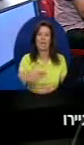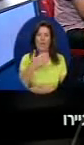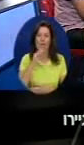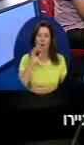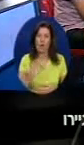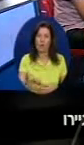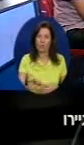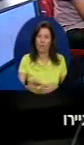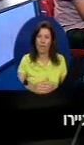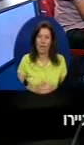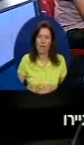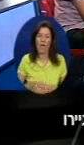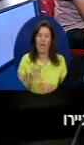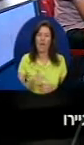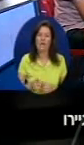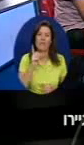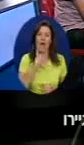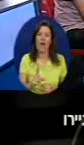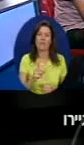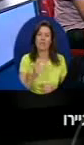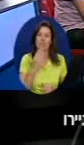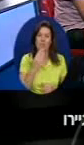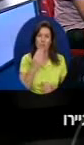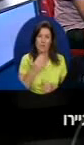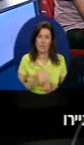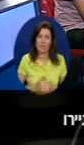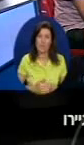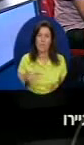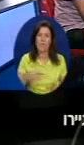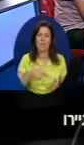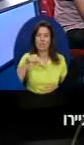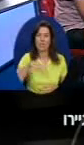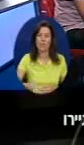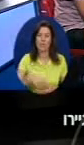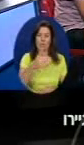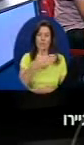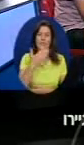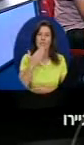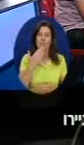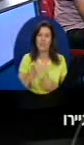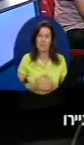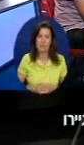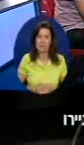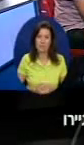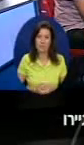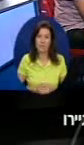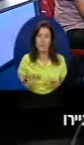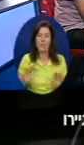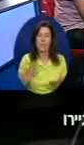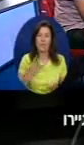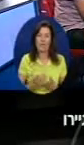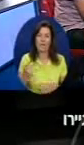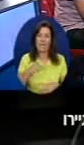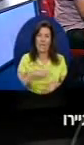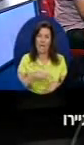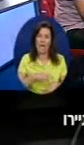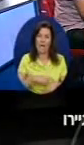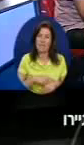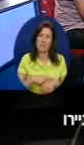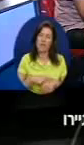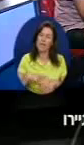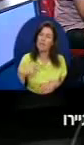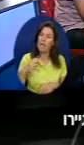יהיה אחד. אחד כן. ויהודי. כן. כי זו מדינת היהודים. תראי, אין ספק. אולי הגיע הזמן לערער על ההחלטה